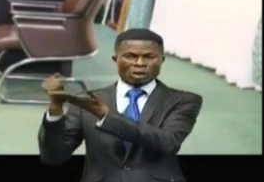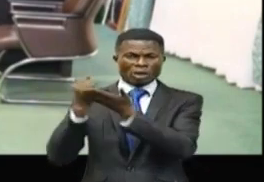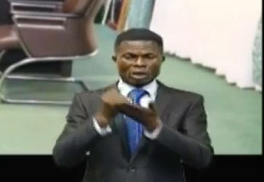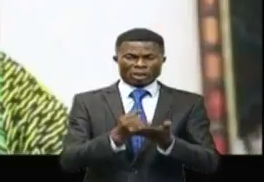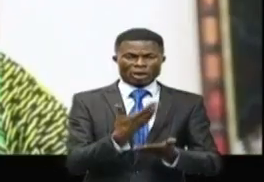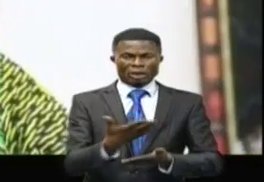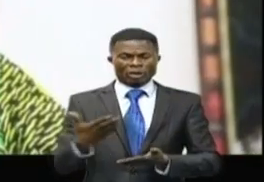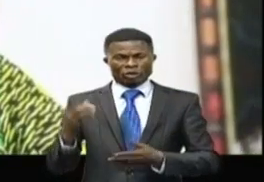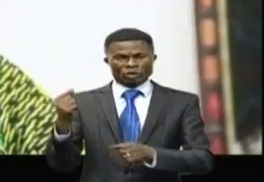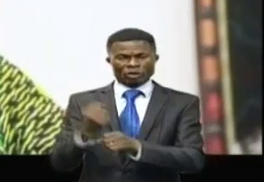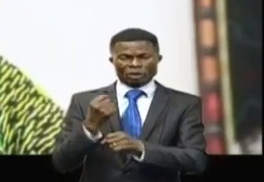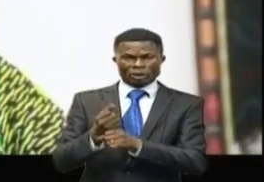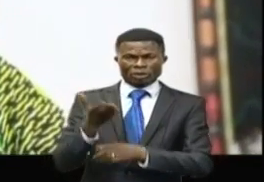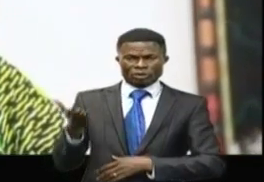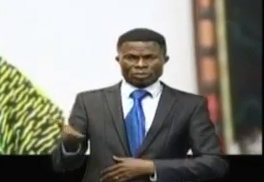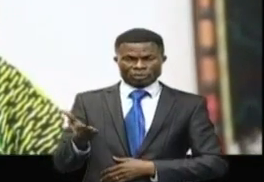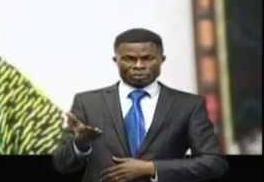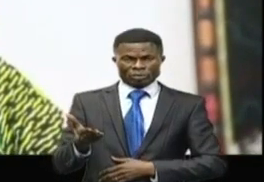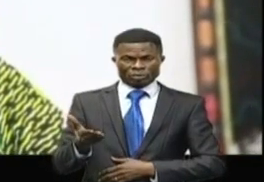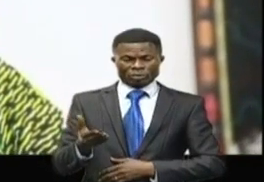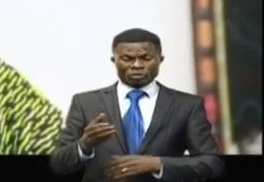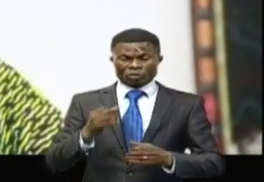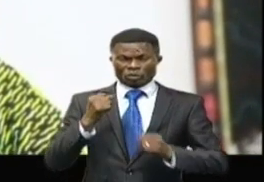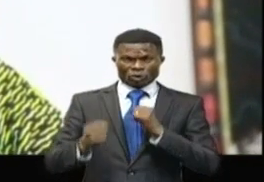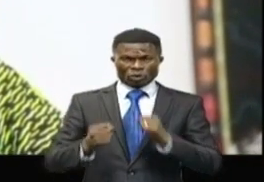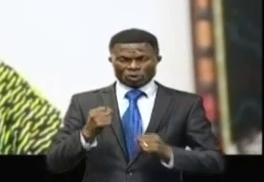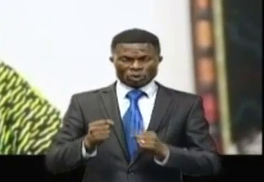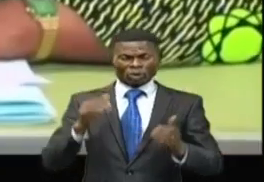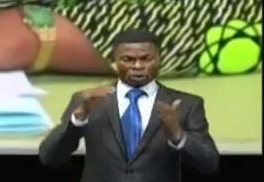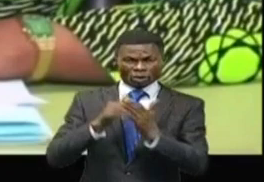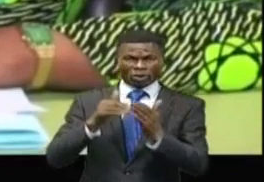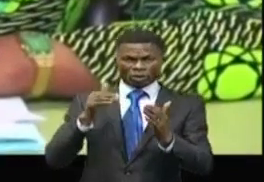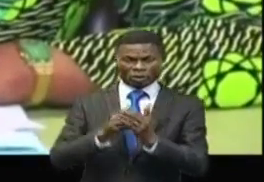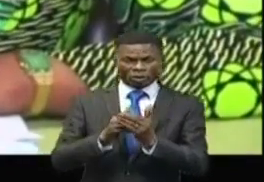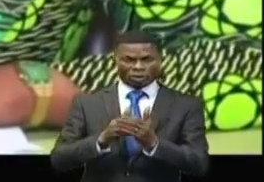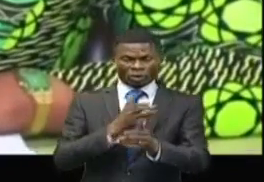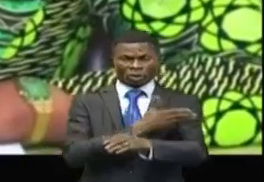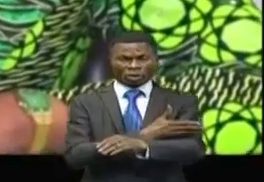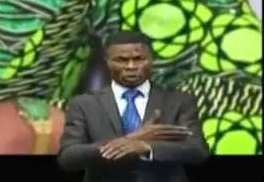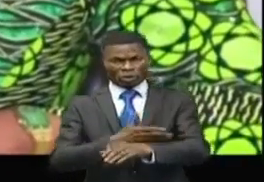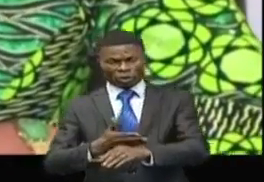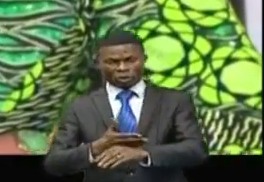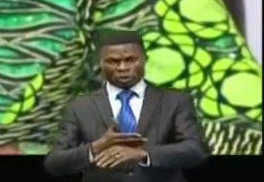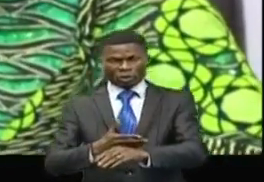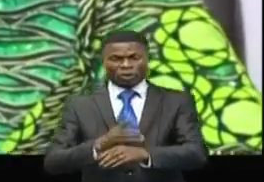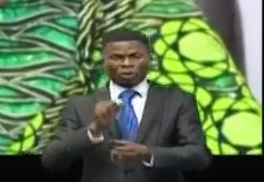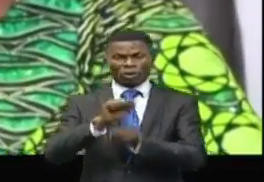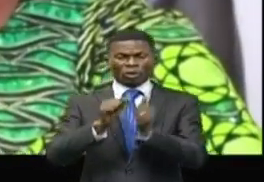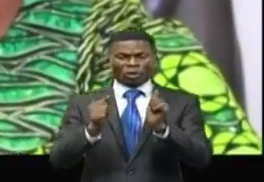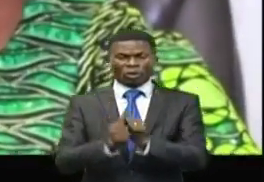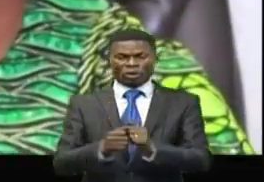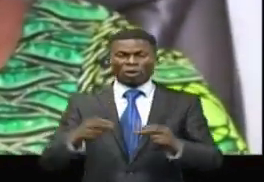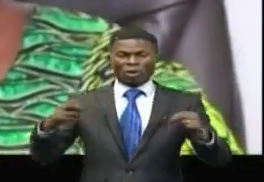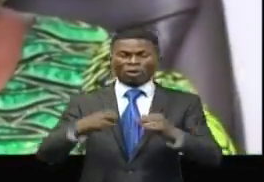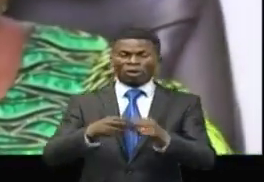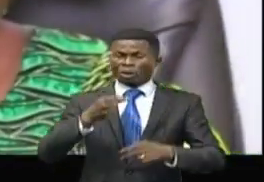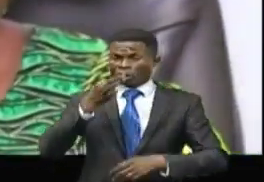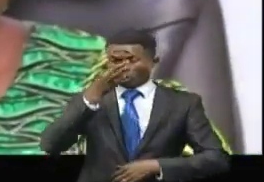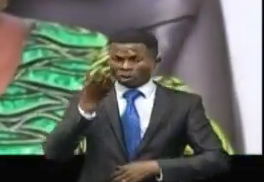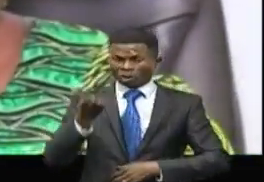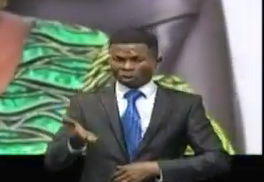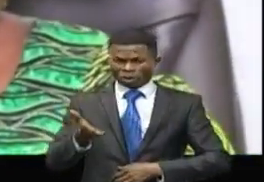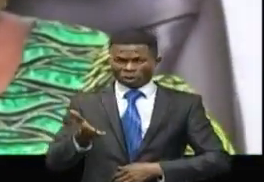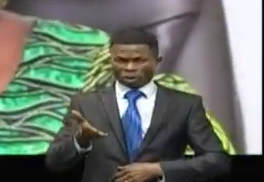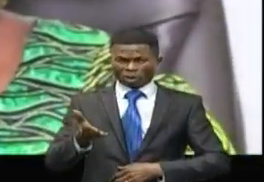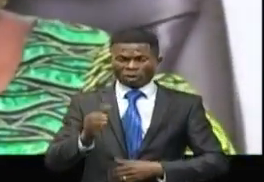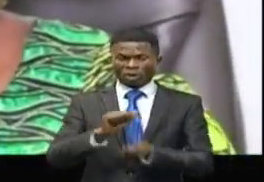et services face à la persistance des pressions inflationnistes à la suite de l'envolée des prix des produits pétroliers et cr est